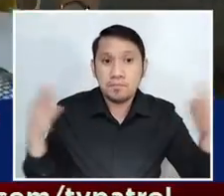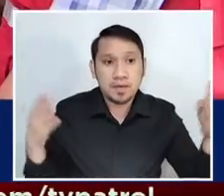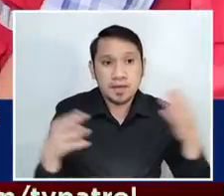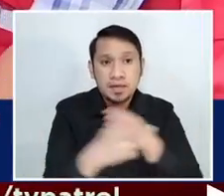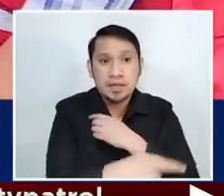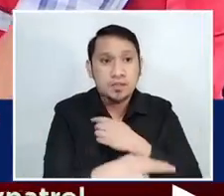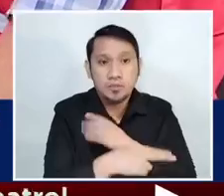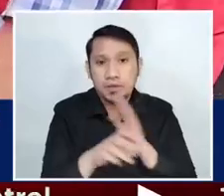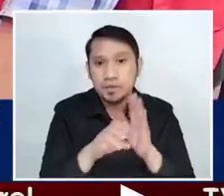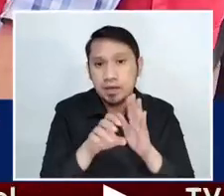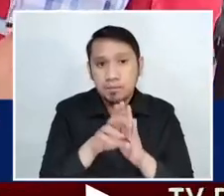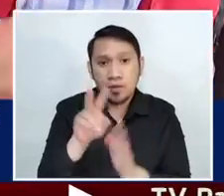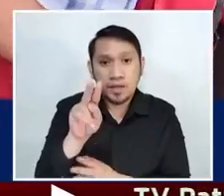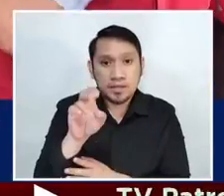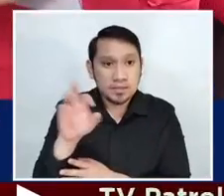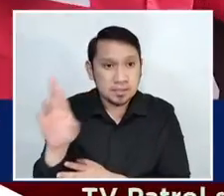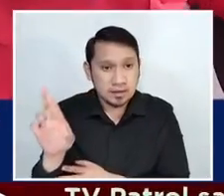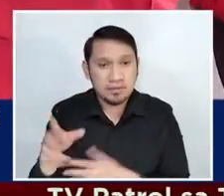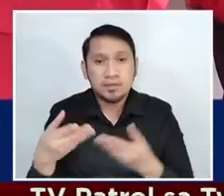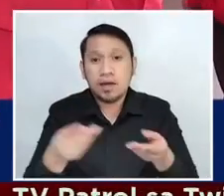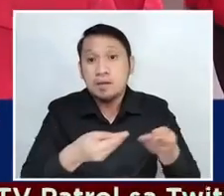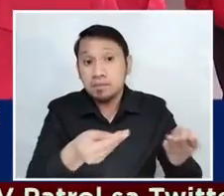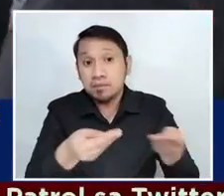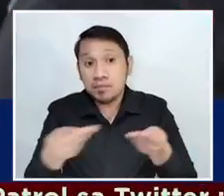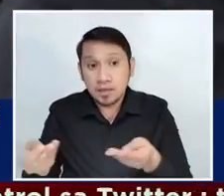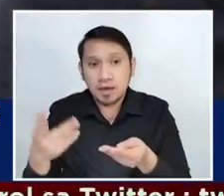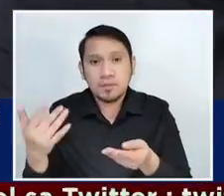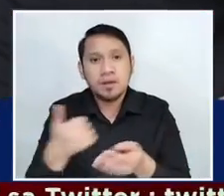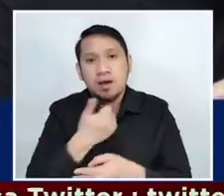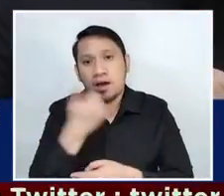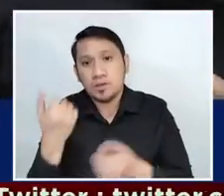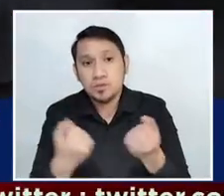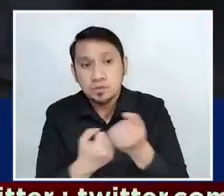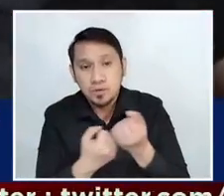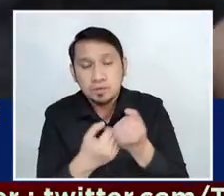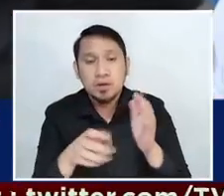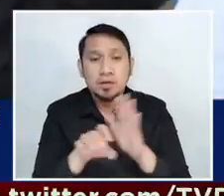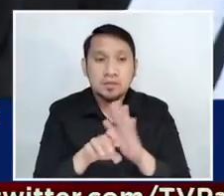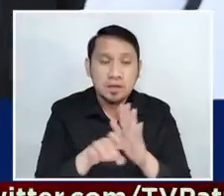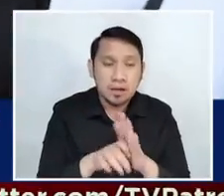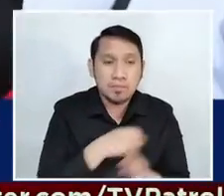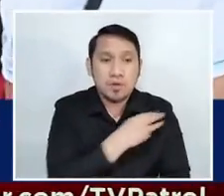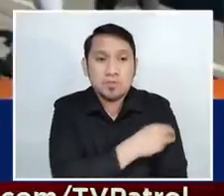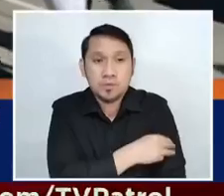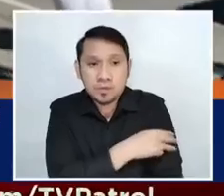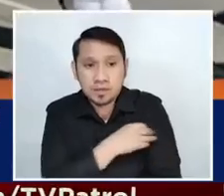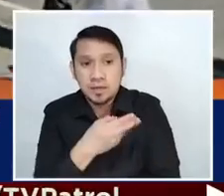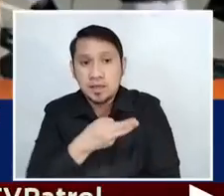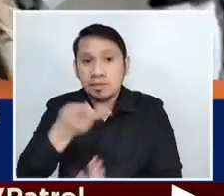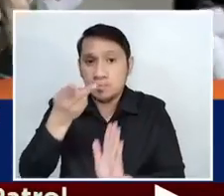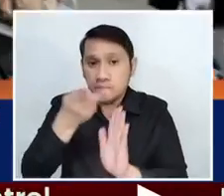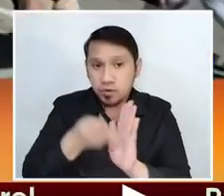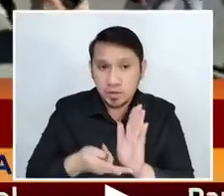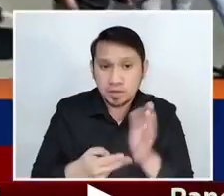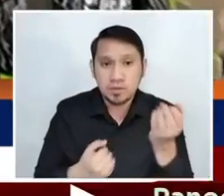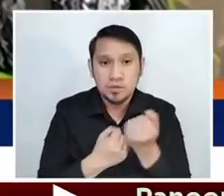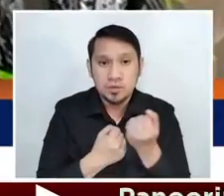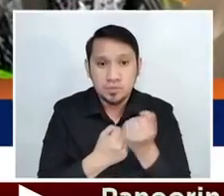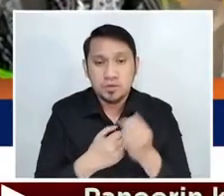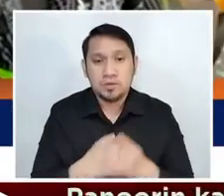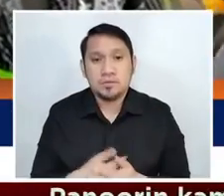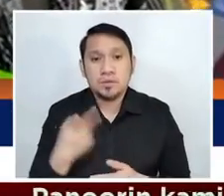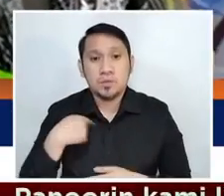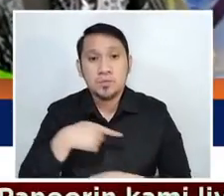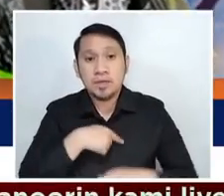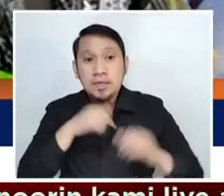Manila. Dahil namamahagi din dito ng ibang ayuda tulad ng medical at burial assistance. We can expect yung ibang mga